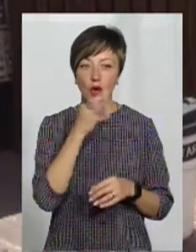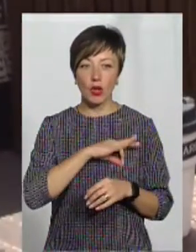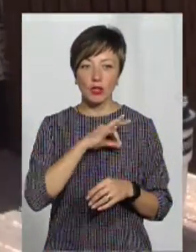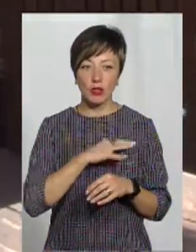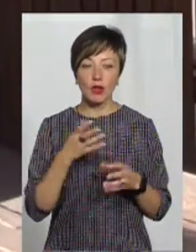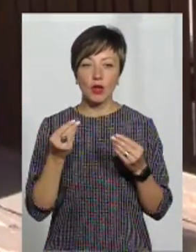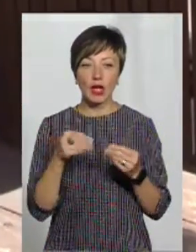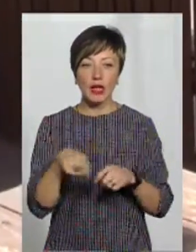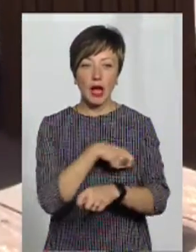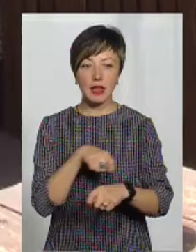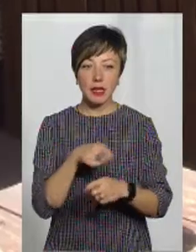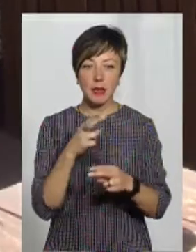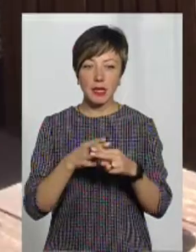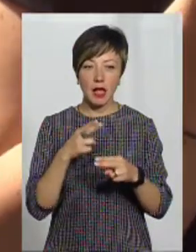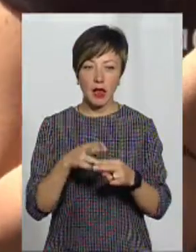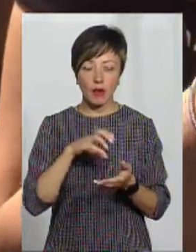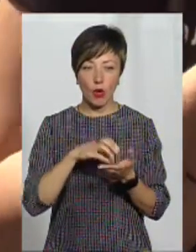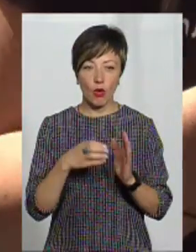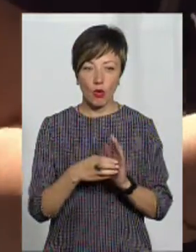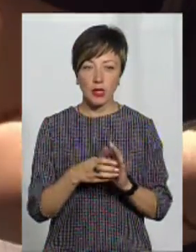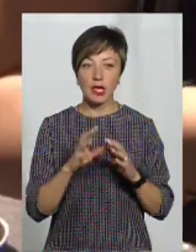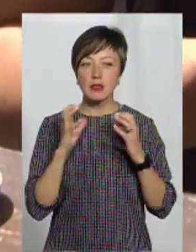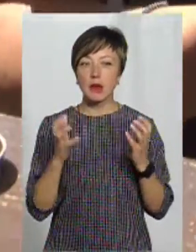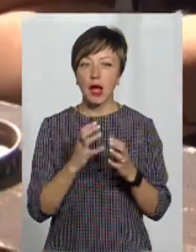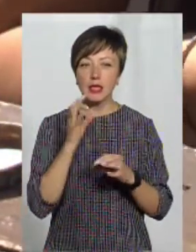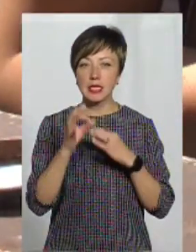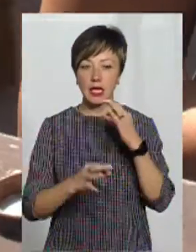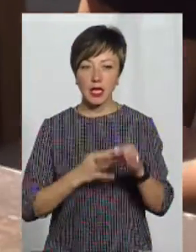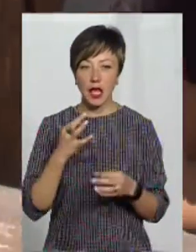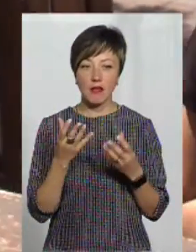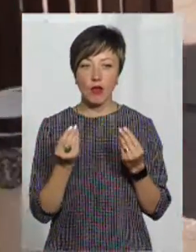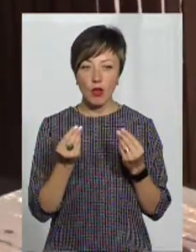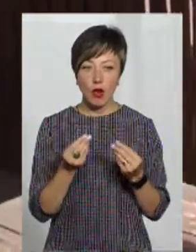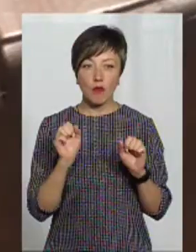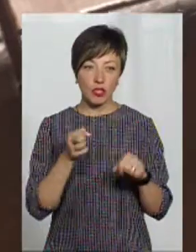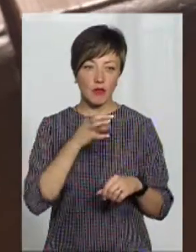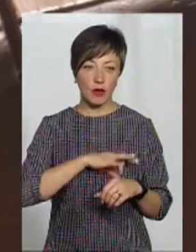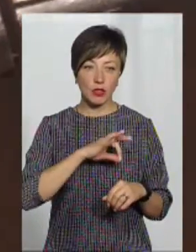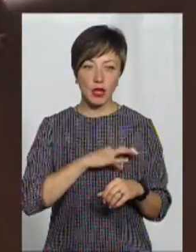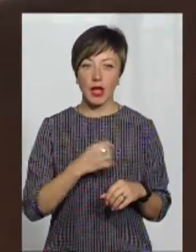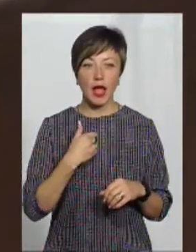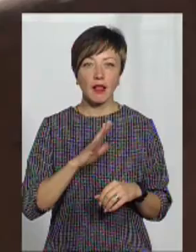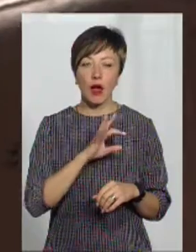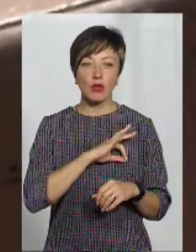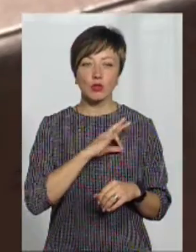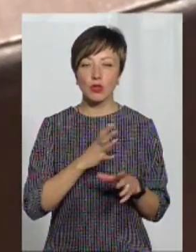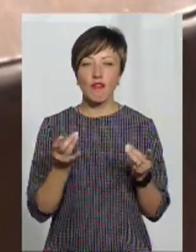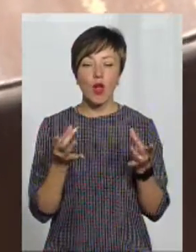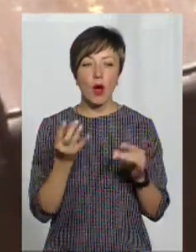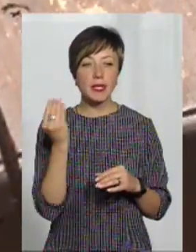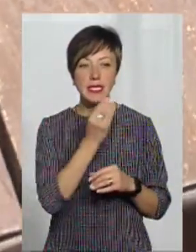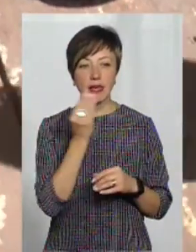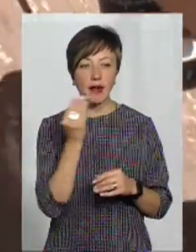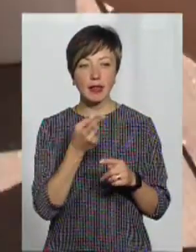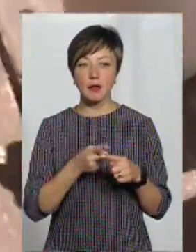користується зволоженою тканиною в металевій коробці. Вона зберігається цілий день волога і її можна використовувати. Я не користуюся вологими серветками, тому